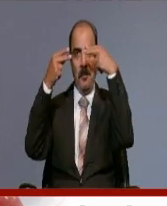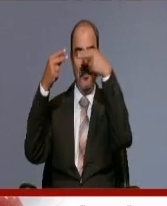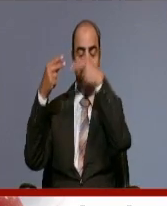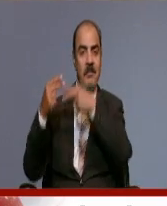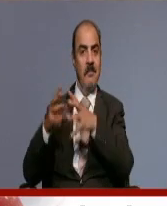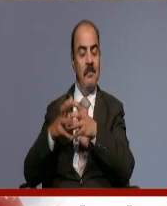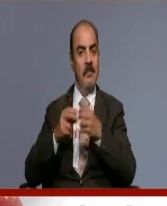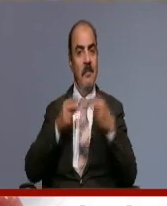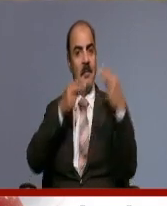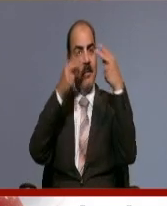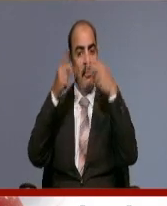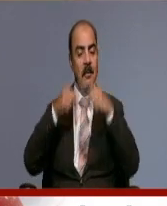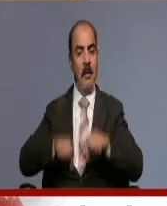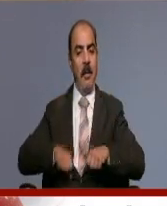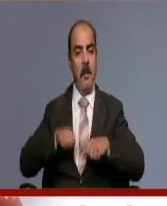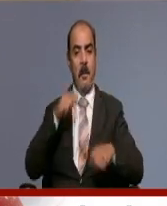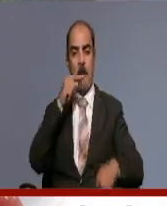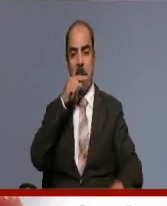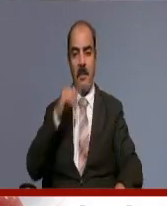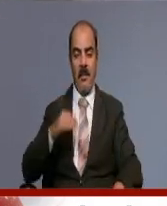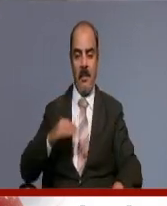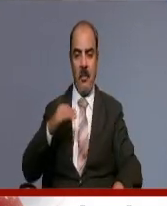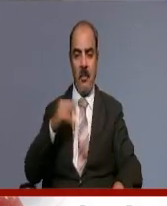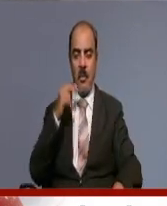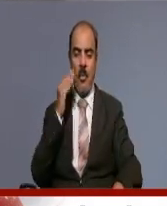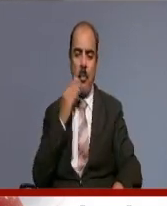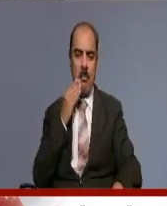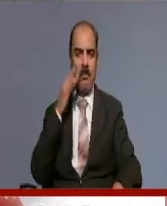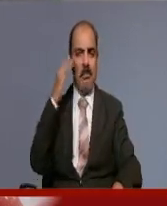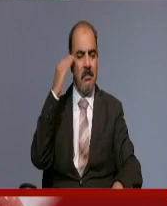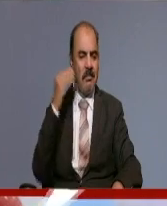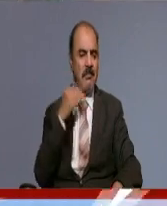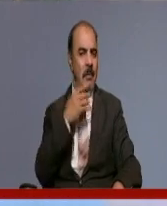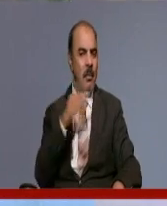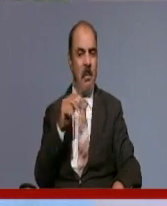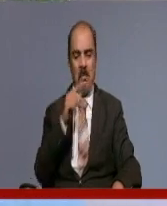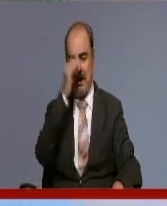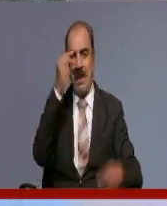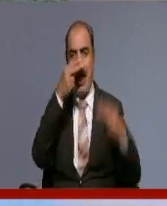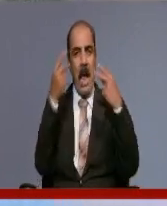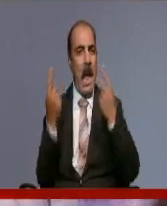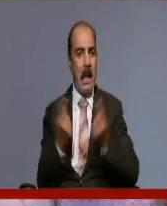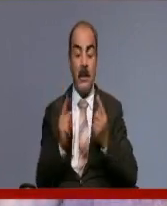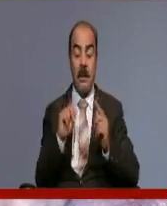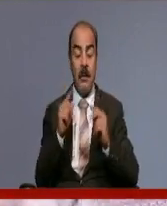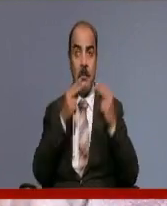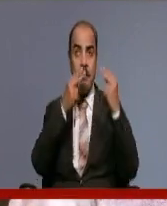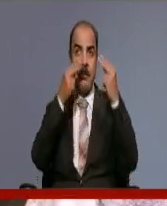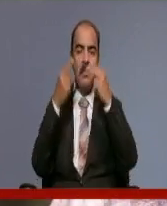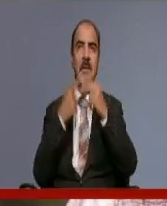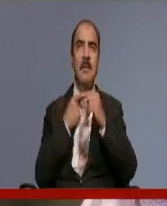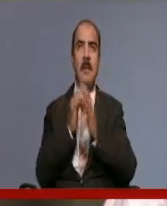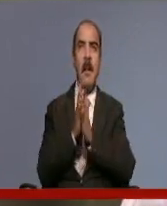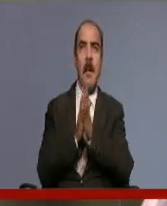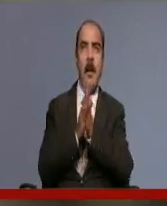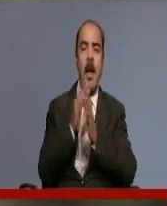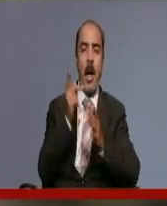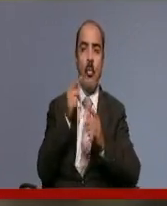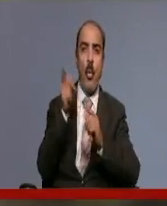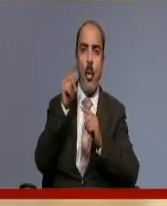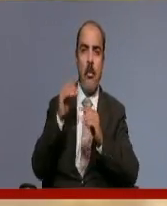الحلم في حياه كل بنت او ست او ام مش مجرد حلم ده حلم بيكبر كل